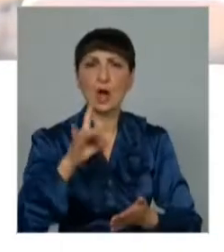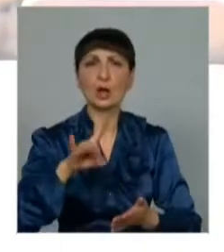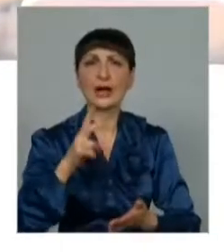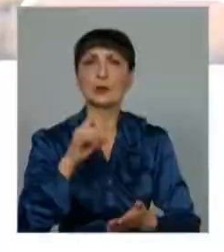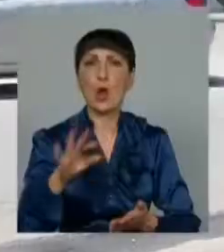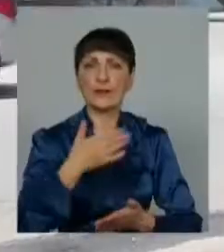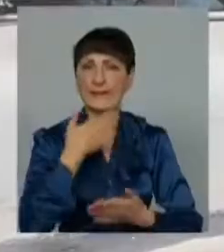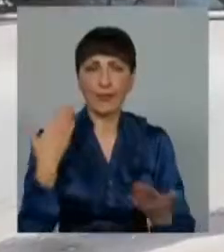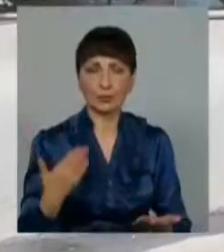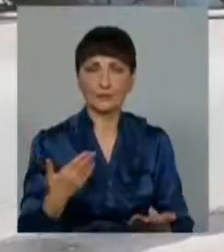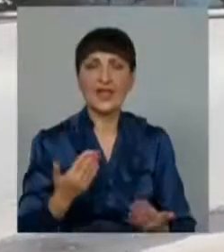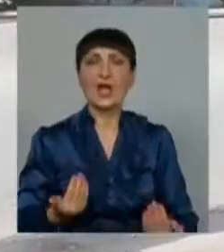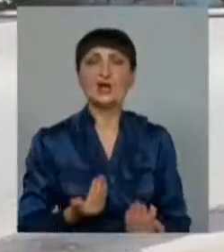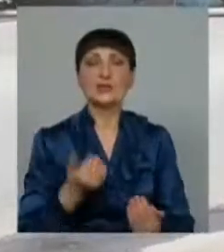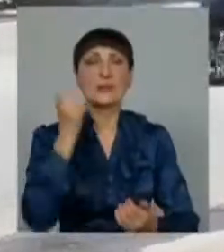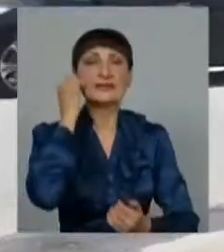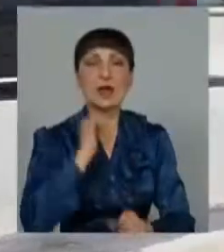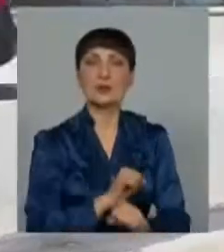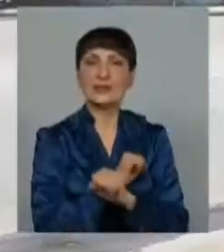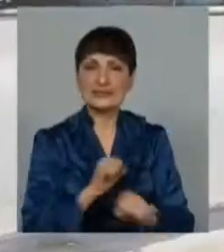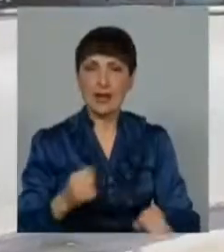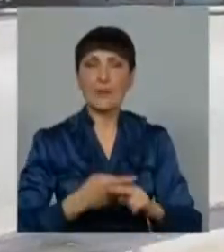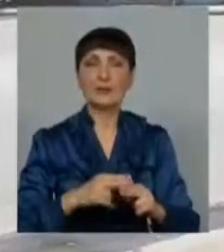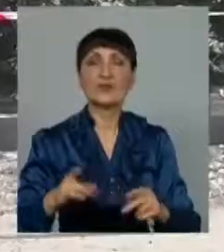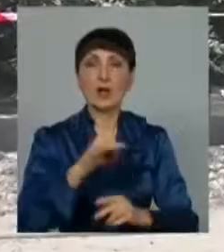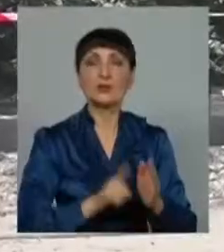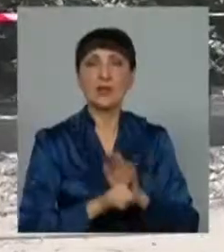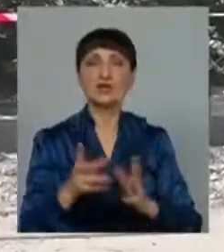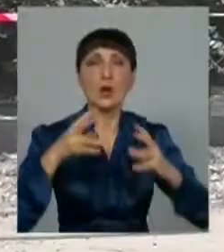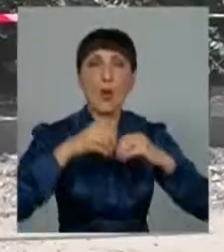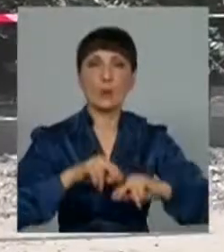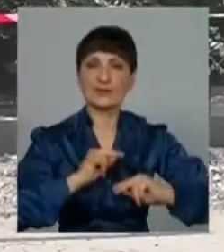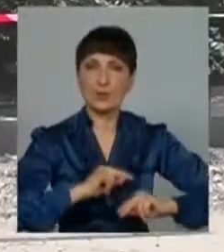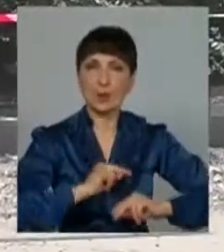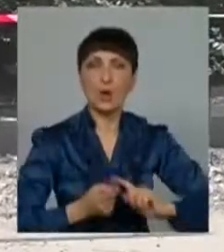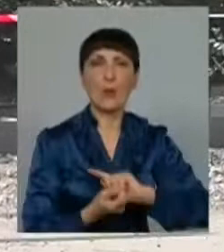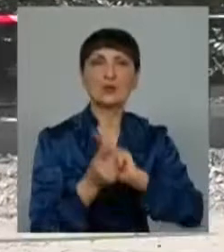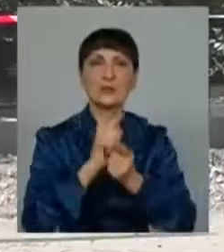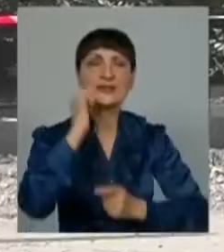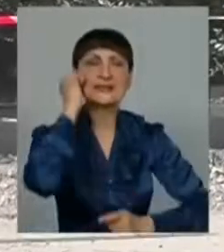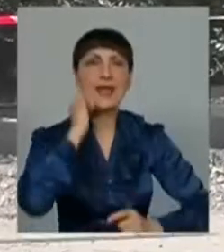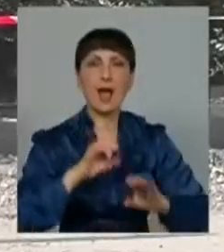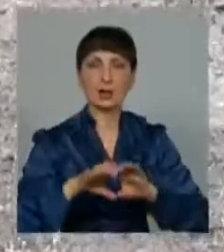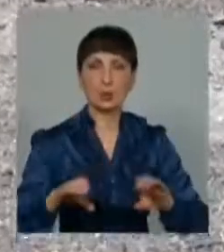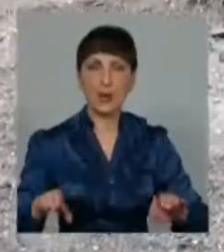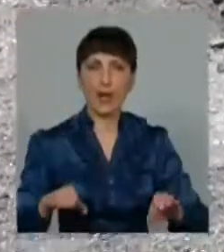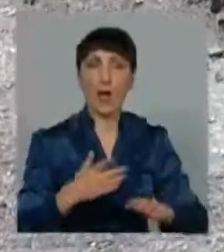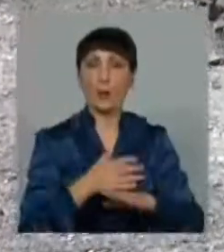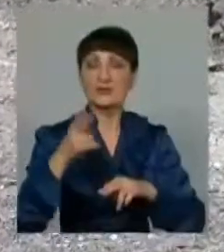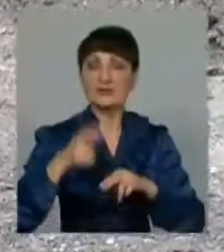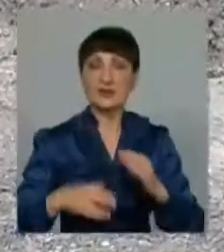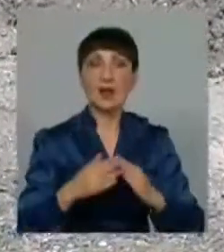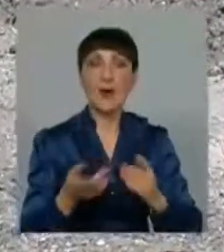напрямую подают воду. Жить по-старому нельзя, поэтому в районе начали комплексную работу по замене старых сетей, после завершения которых